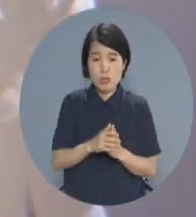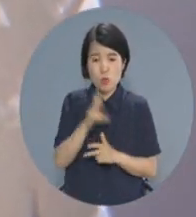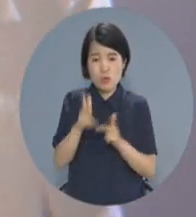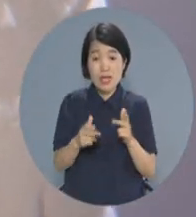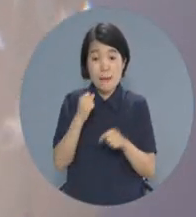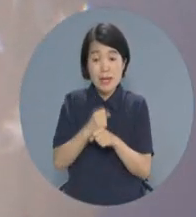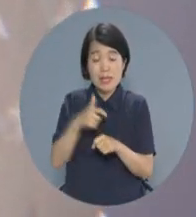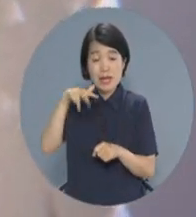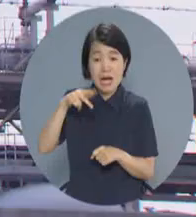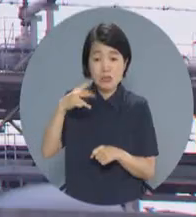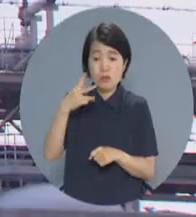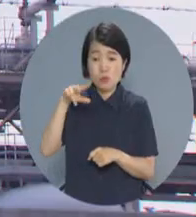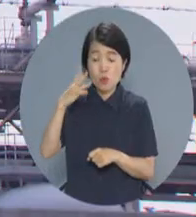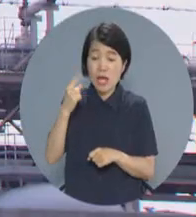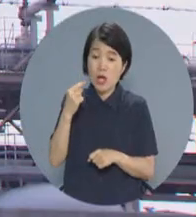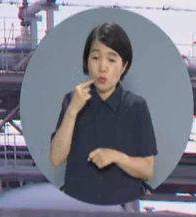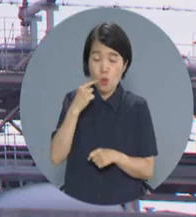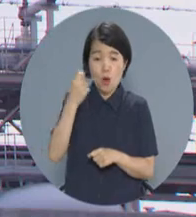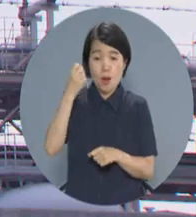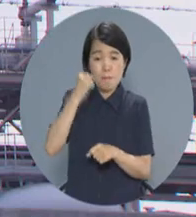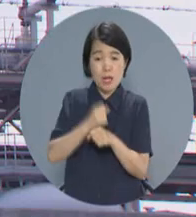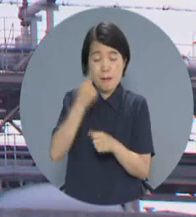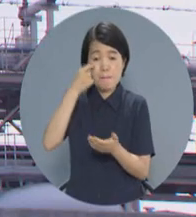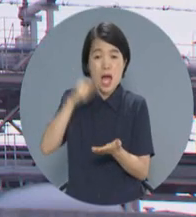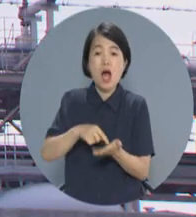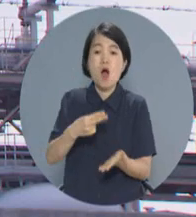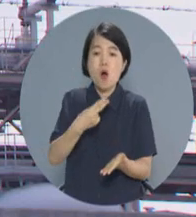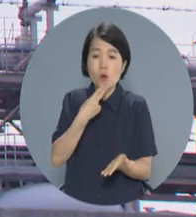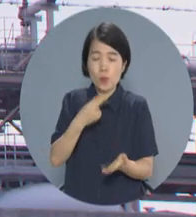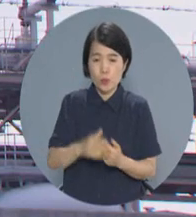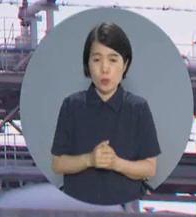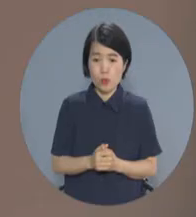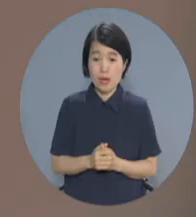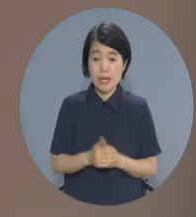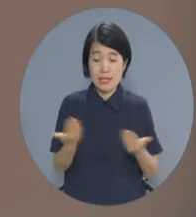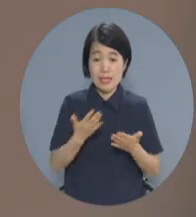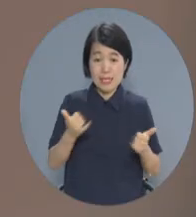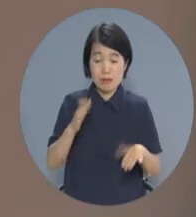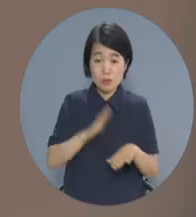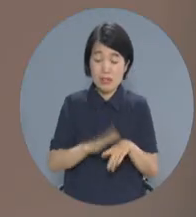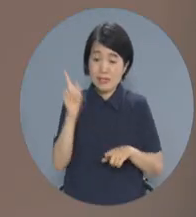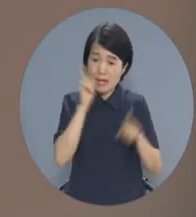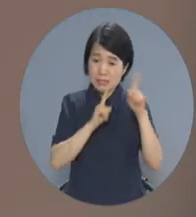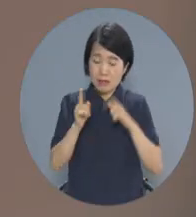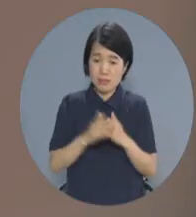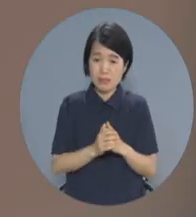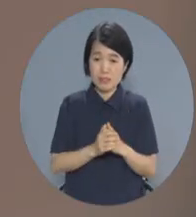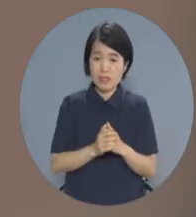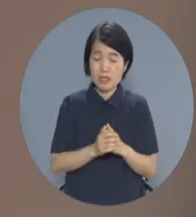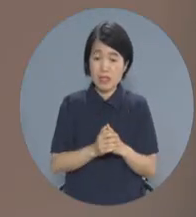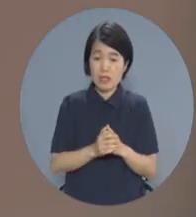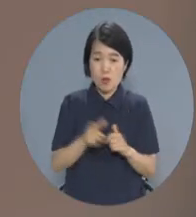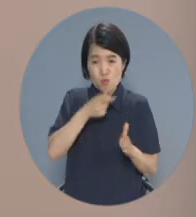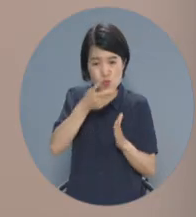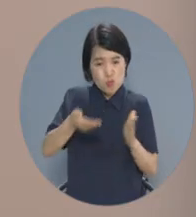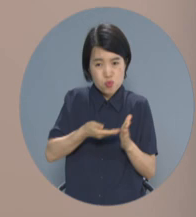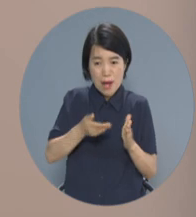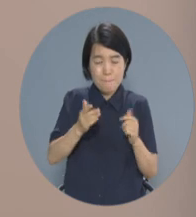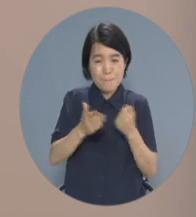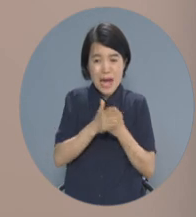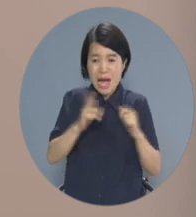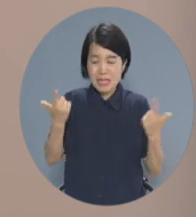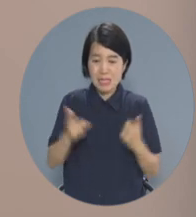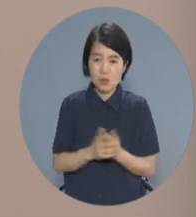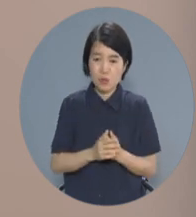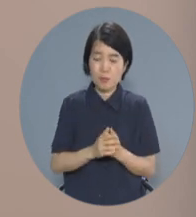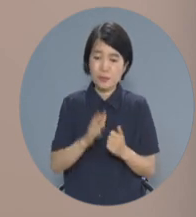공장에서 생산하고 있는 가성소다 성분이 검출되진 않았으며 작업자가 손에 입은 상처는 공장에 고인 지하수 때문이 아니라